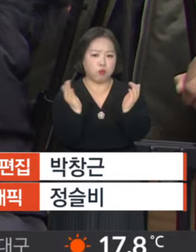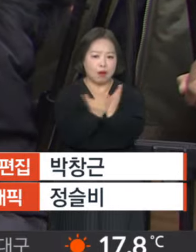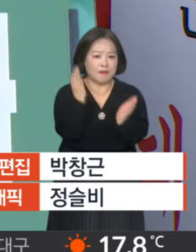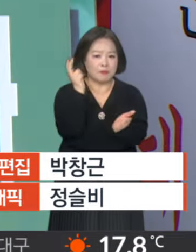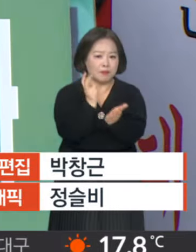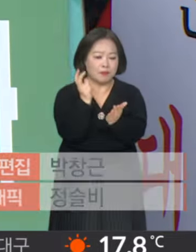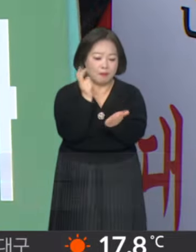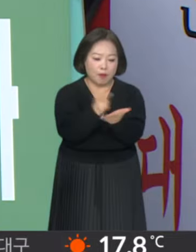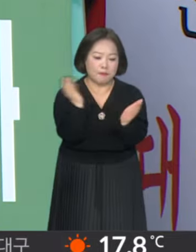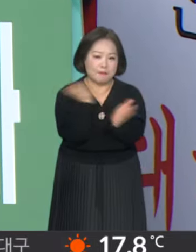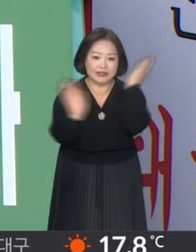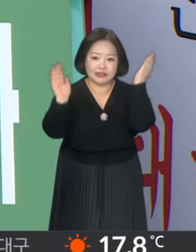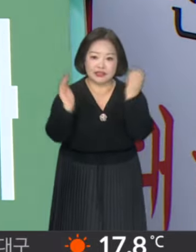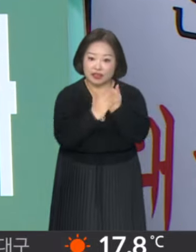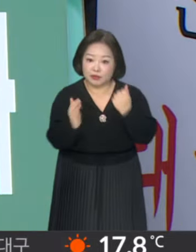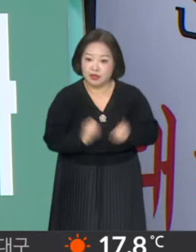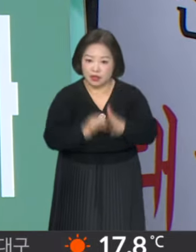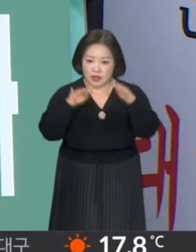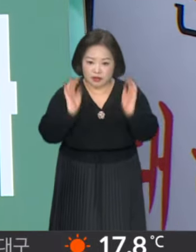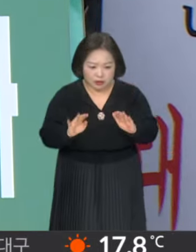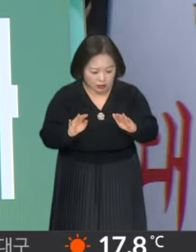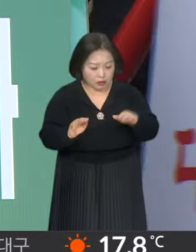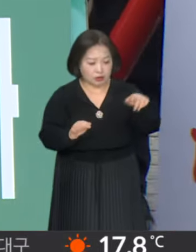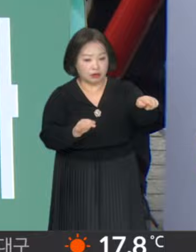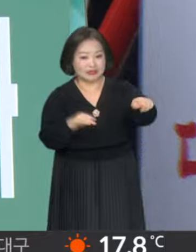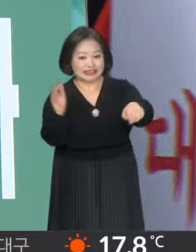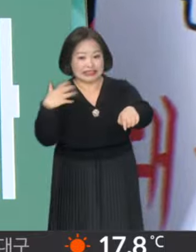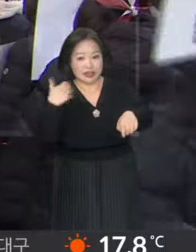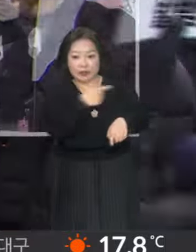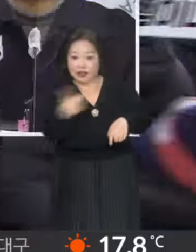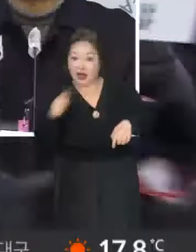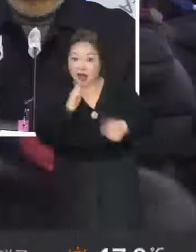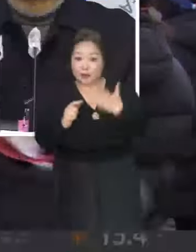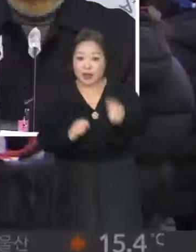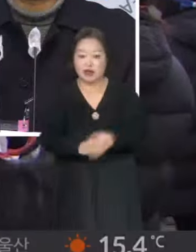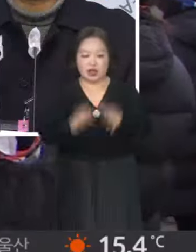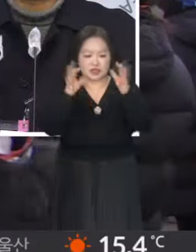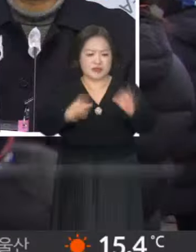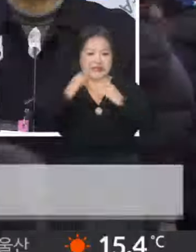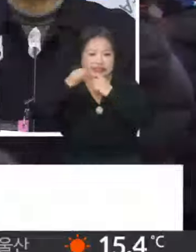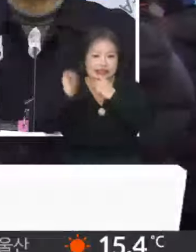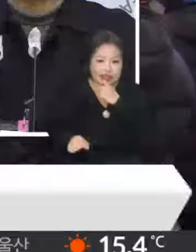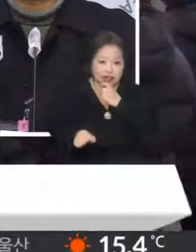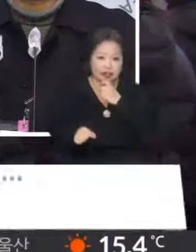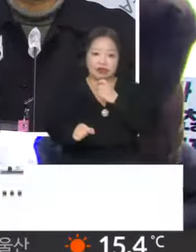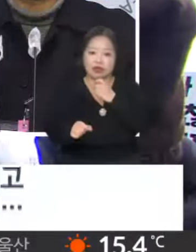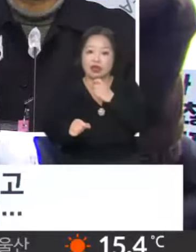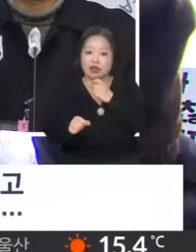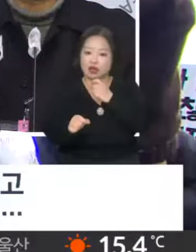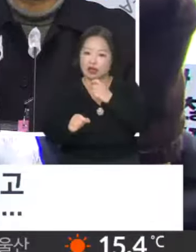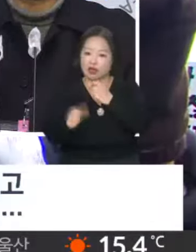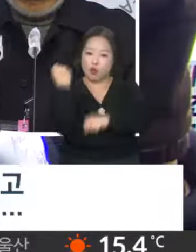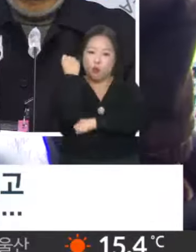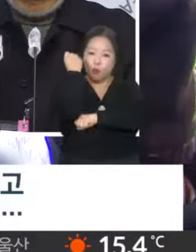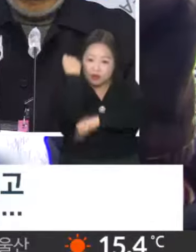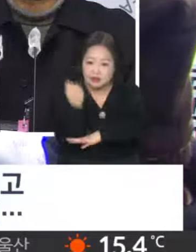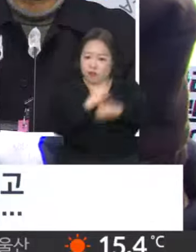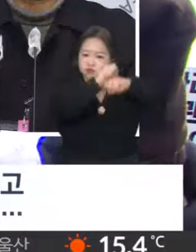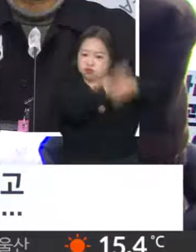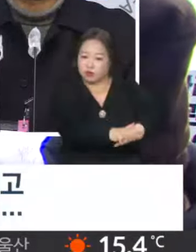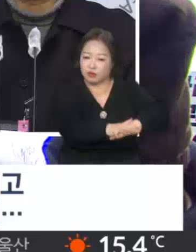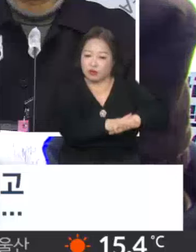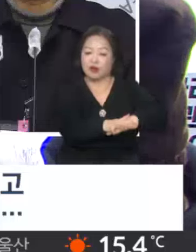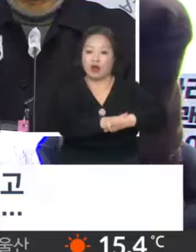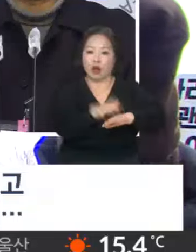금융당국의 지도감독 의무 책임도 묻고 있습니다 이 계약 원천무효 원금 배상이 우리는 첫 번째